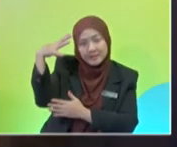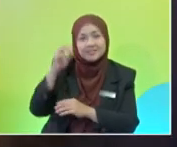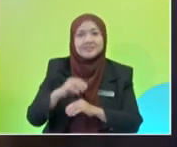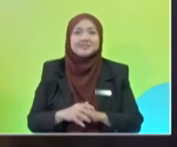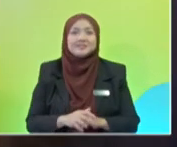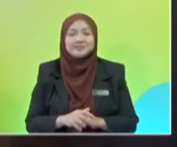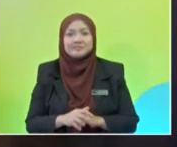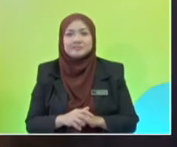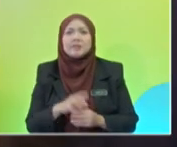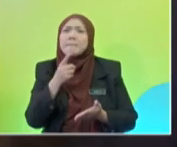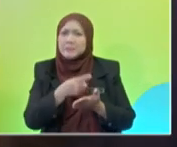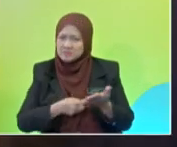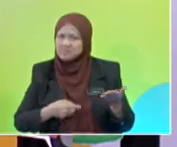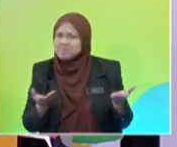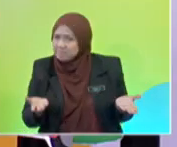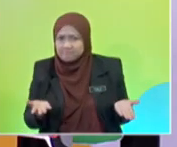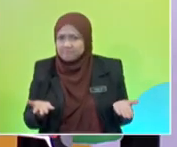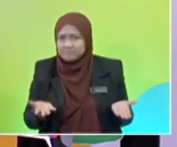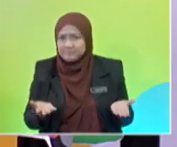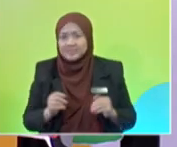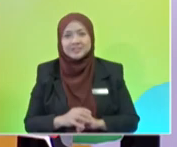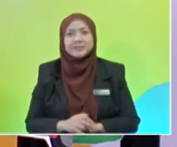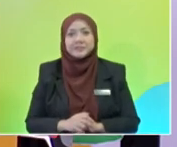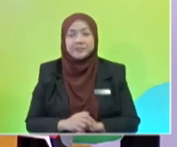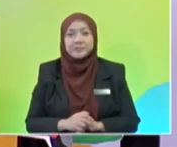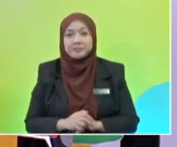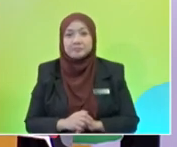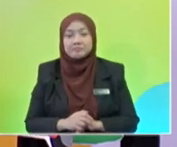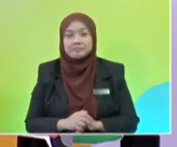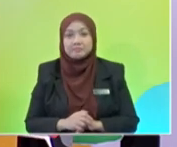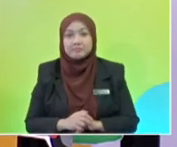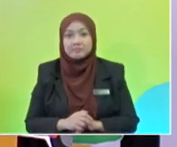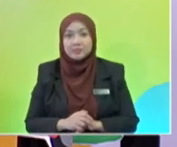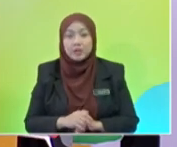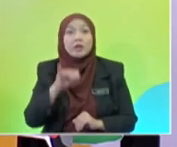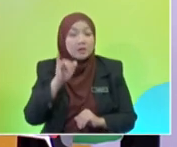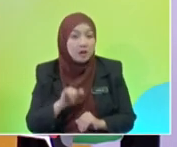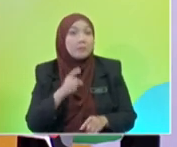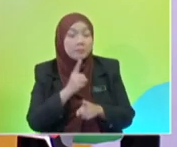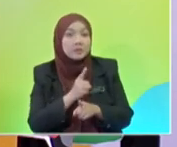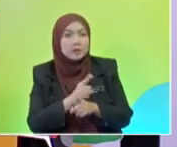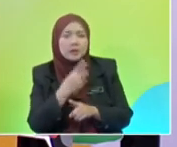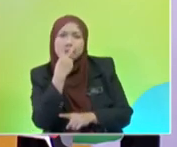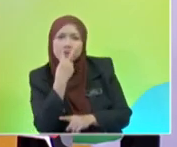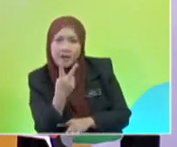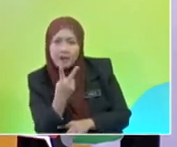cahaya itu sesuatu yang membenarkan kita melihat